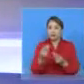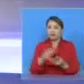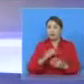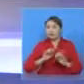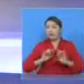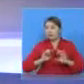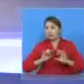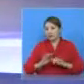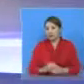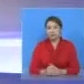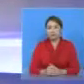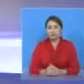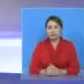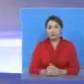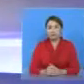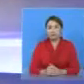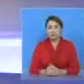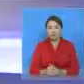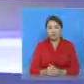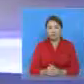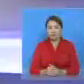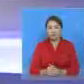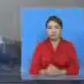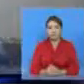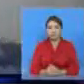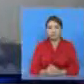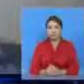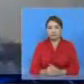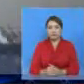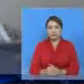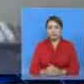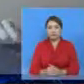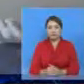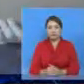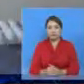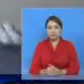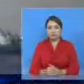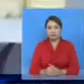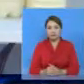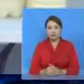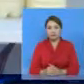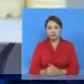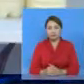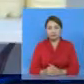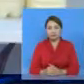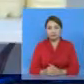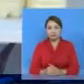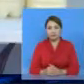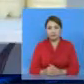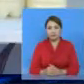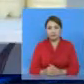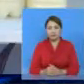әріптесім Гүлсезім Әбдіжәлел айтып берсін. Деңгейге арзан болып тұр. Мынада рибус бірінші кетті.